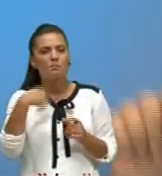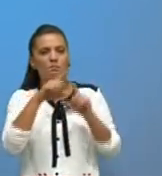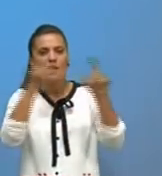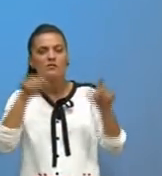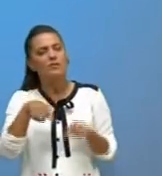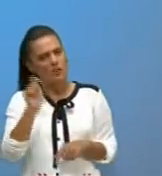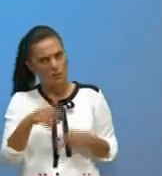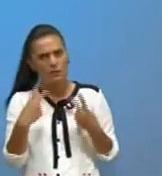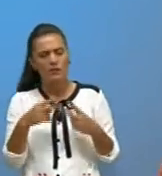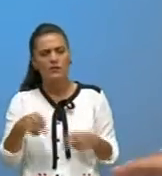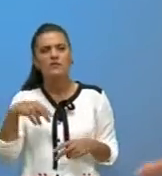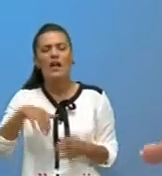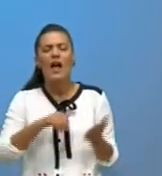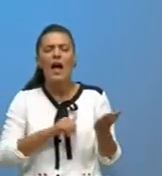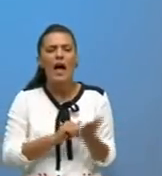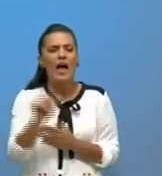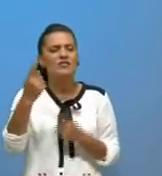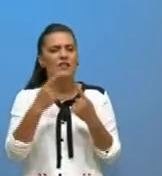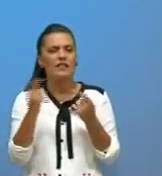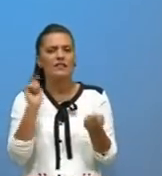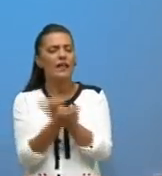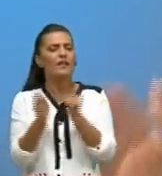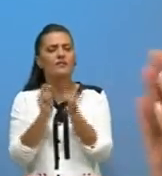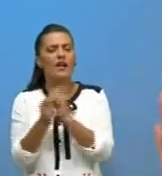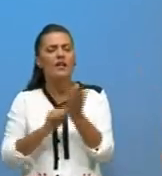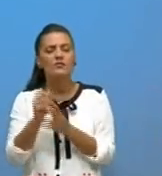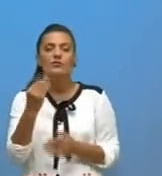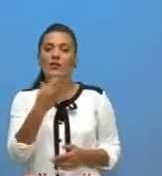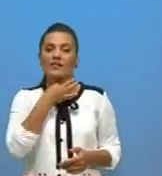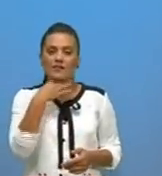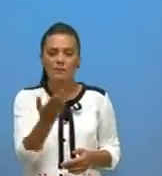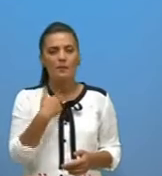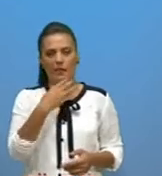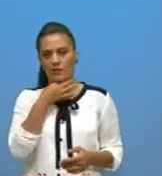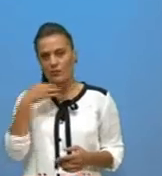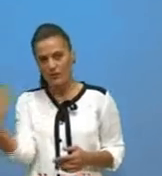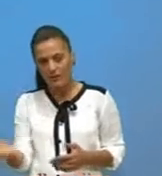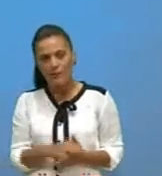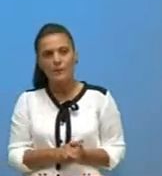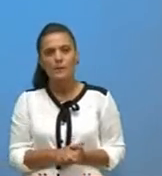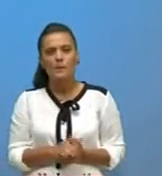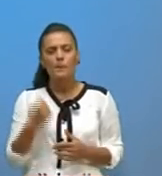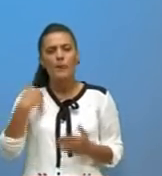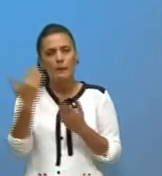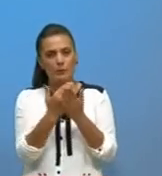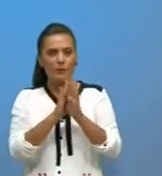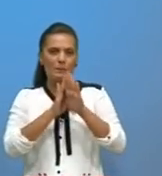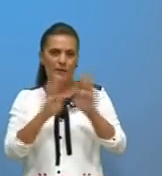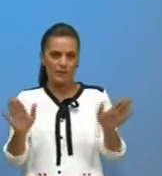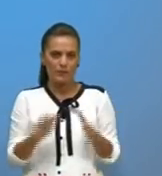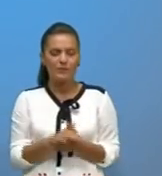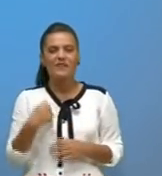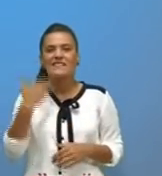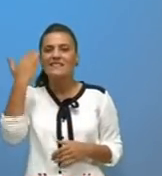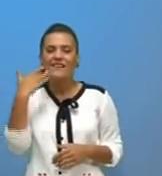tabii yapabiliriz. Yaşama. Erteleme davranışları her ve planlı yaşamayı yapalım. Her şeyi güzel olur. Evet, bence de öyle. Çok teşekkür ederim. Ben teşekkür ediyorum. Ben programı bitiriyorum.